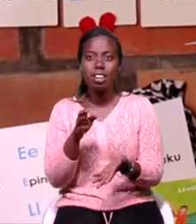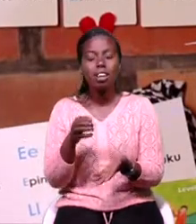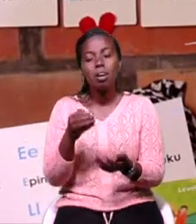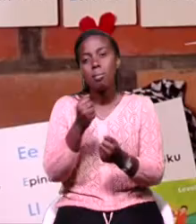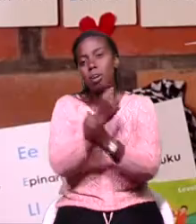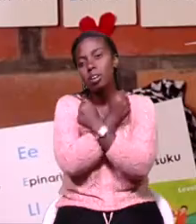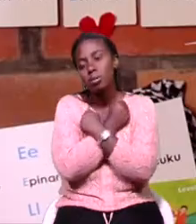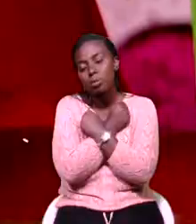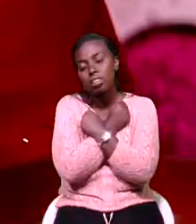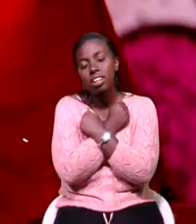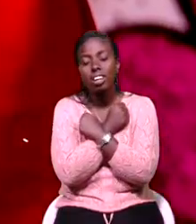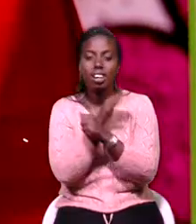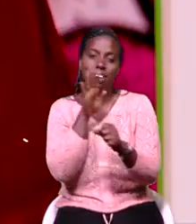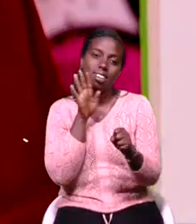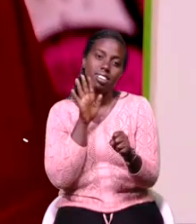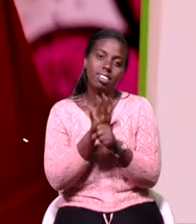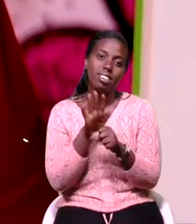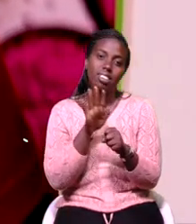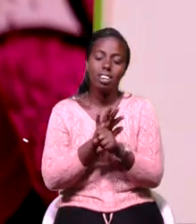barakundanaga cyane.